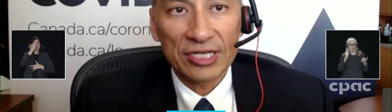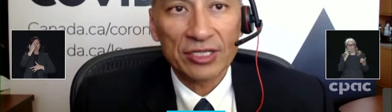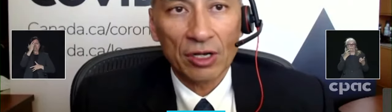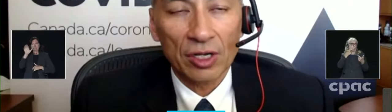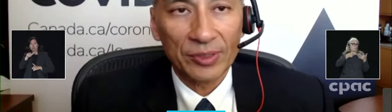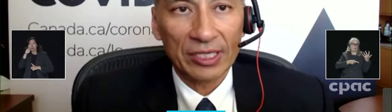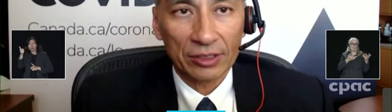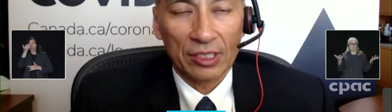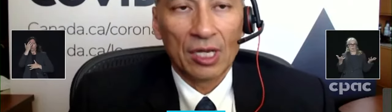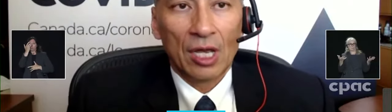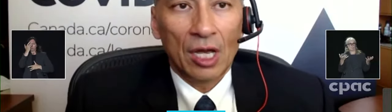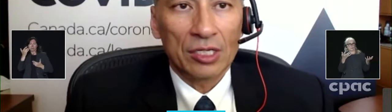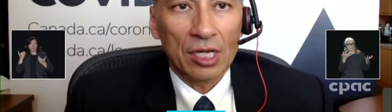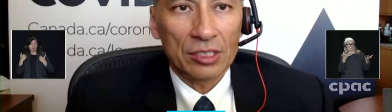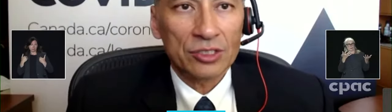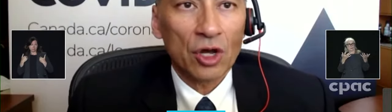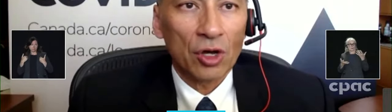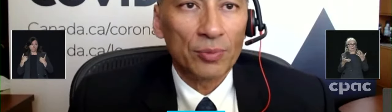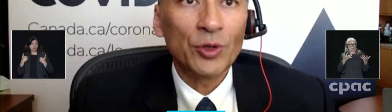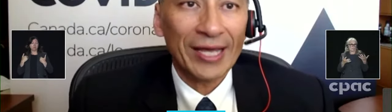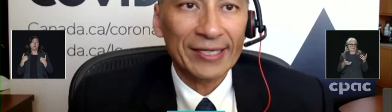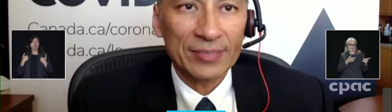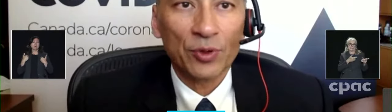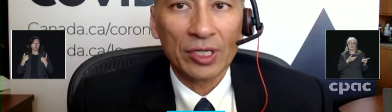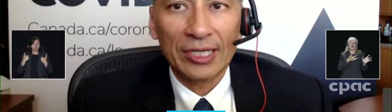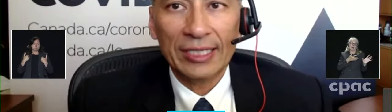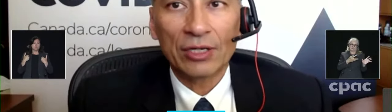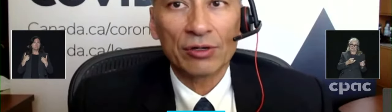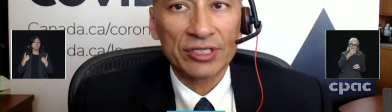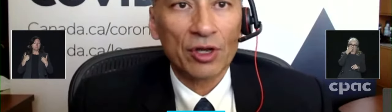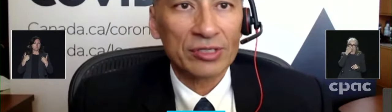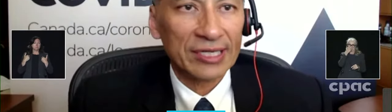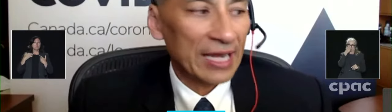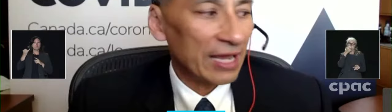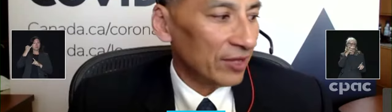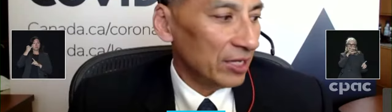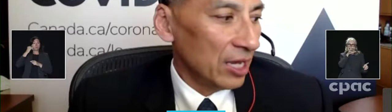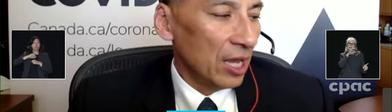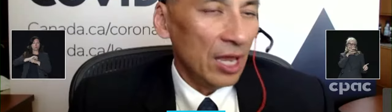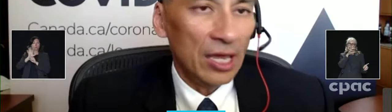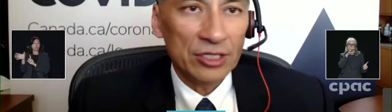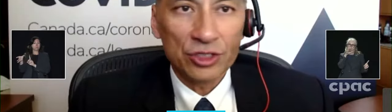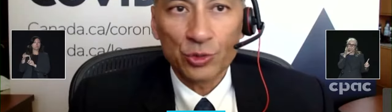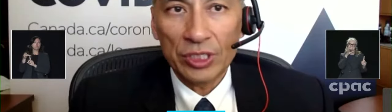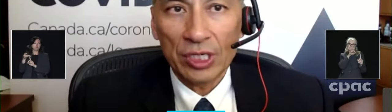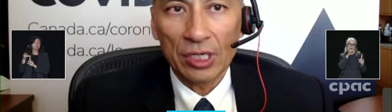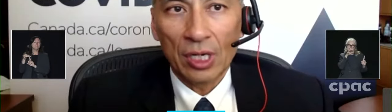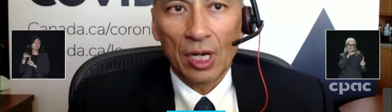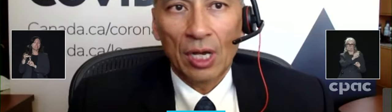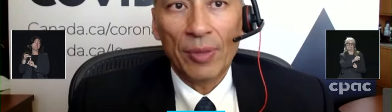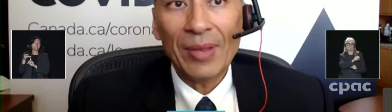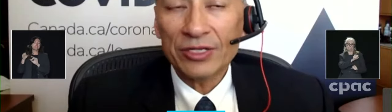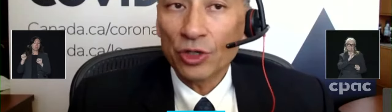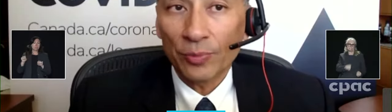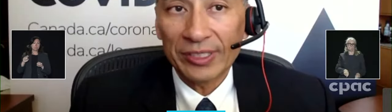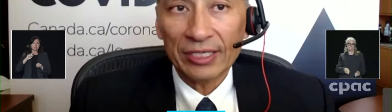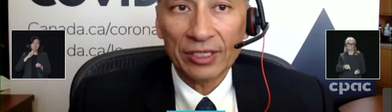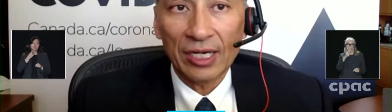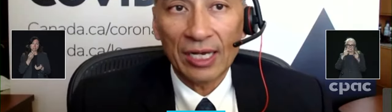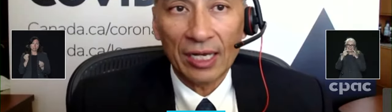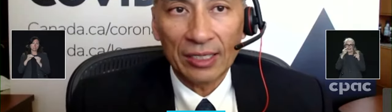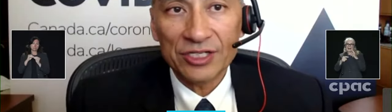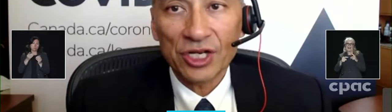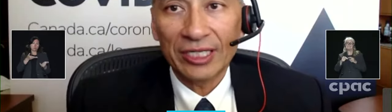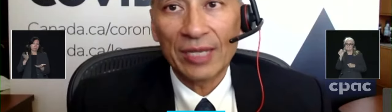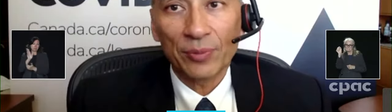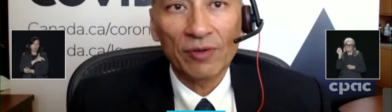médicales sous-jacentes peut-être sont plus à risque pour les conséquences graves. Et je suis pas mal sûr,